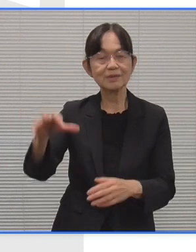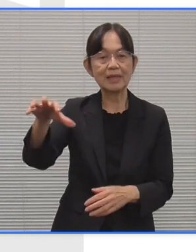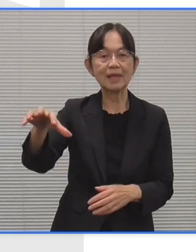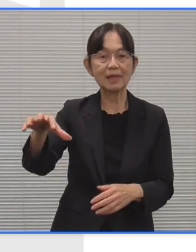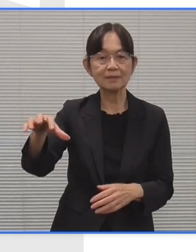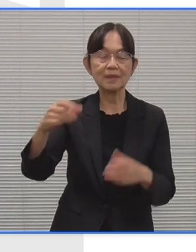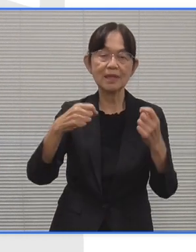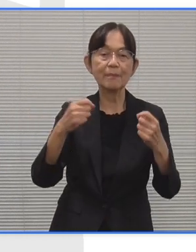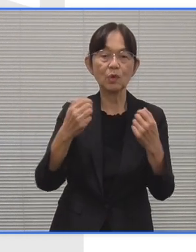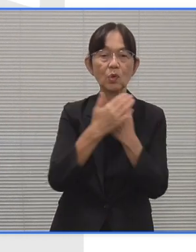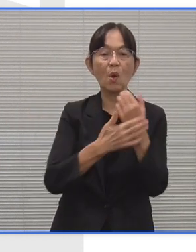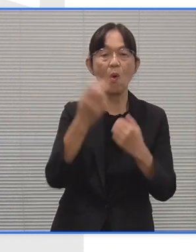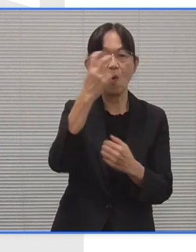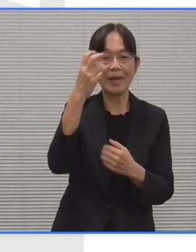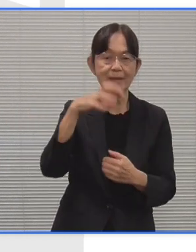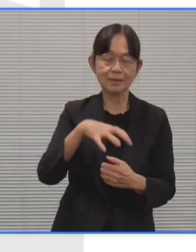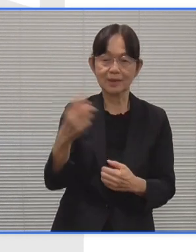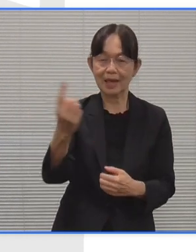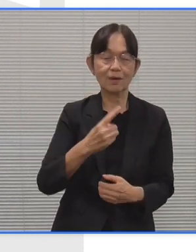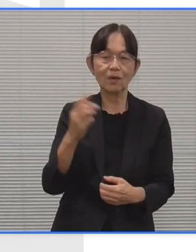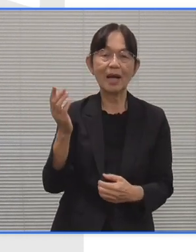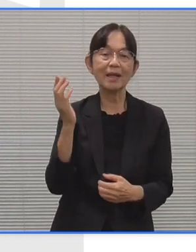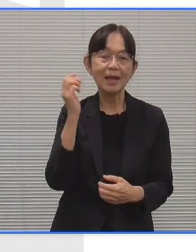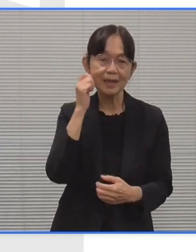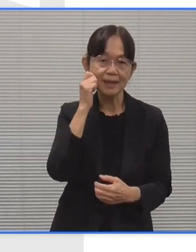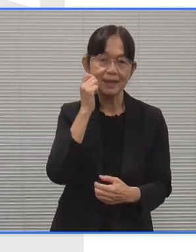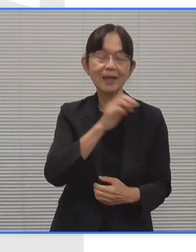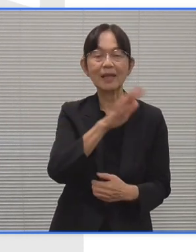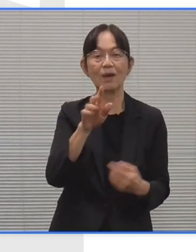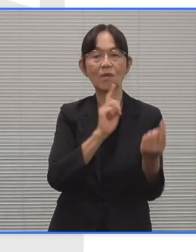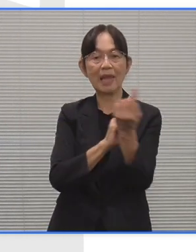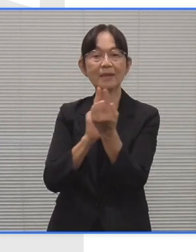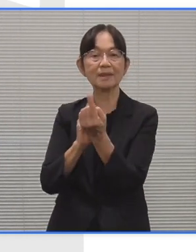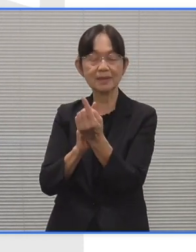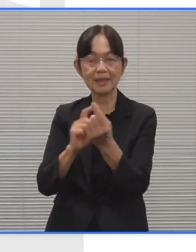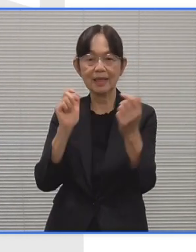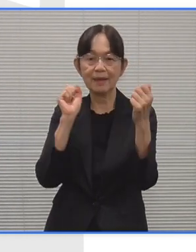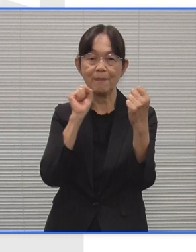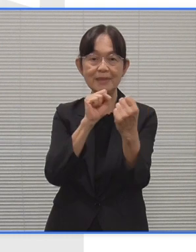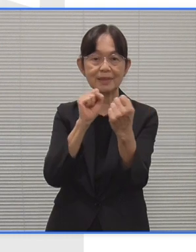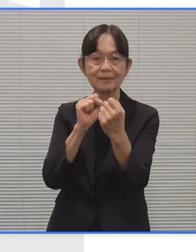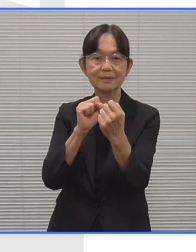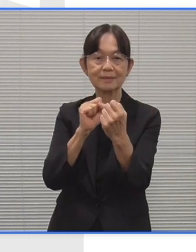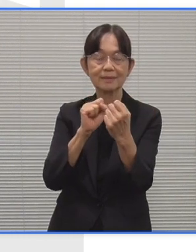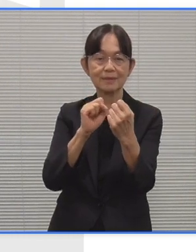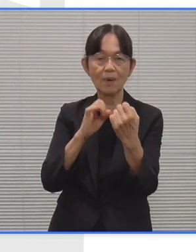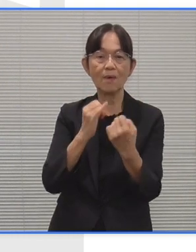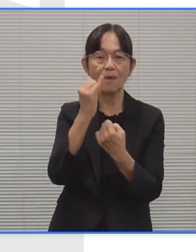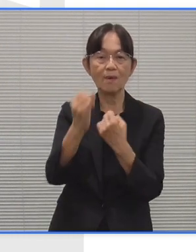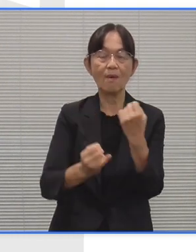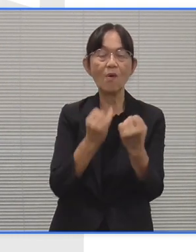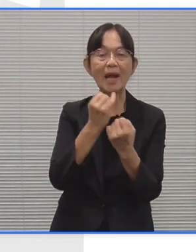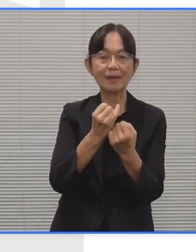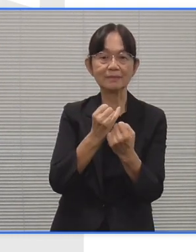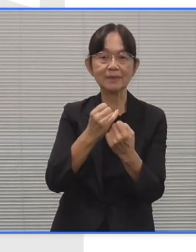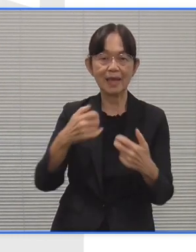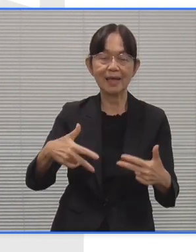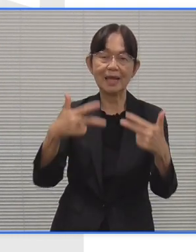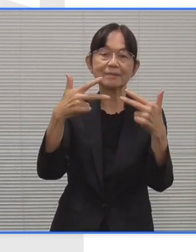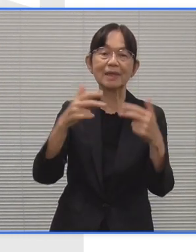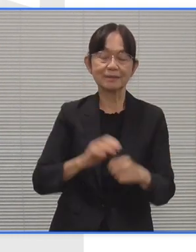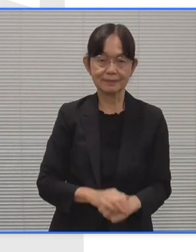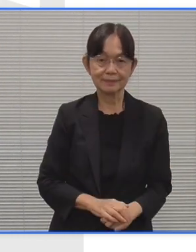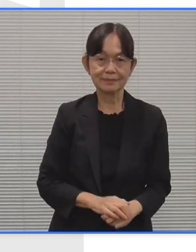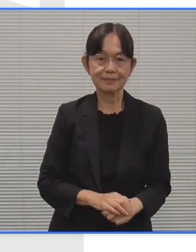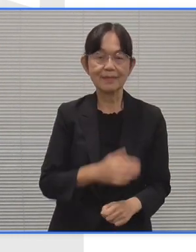池袋の保健所に来られない方などを対象に面接をオンラインでいたします。これでできるだ